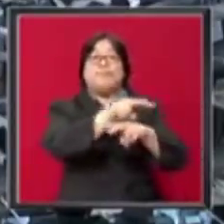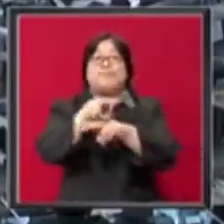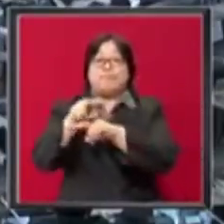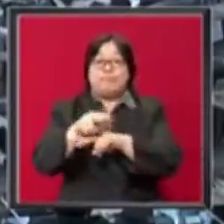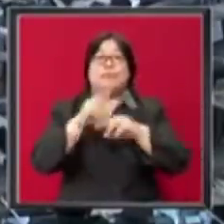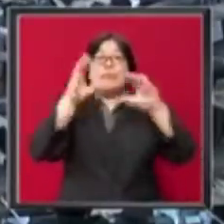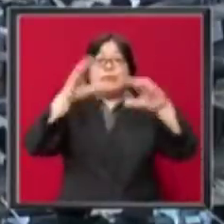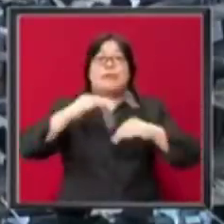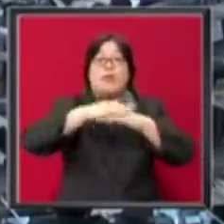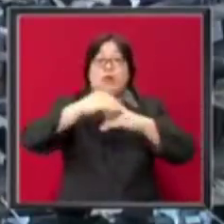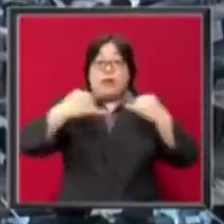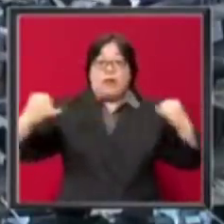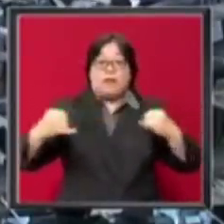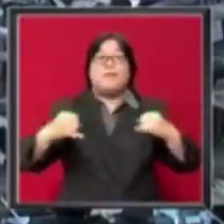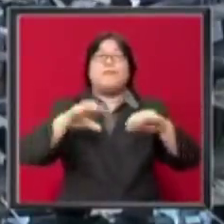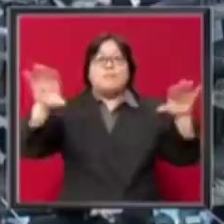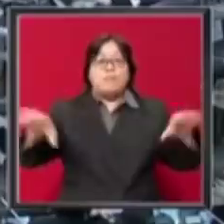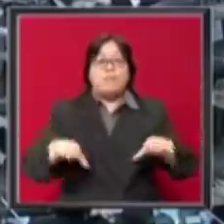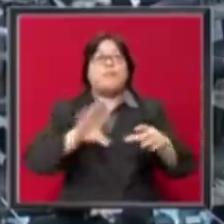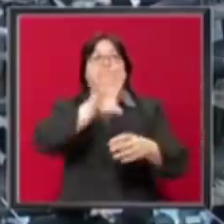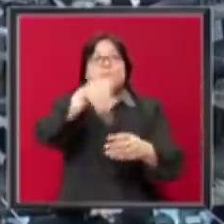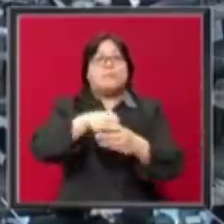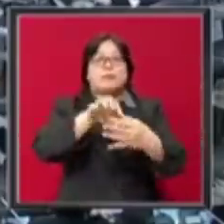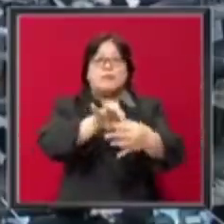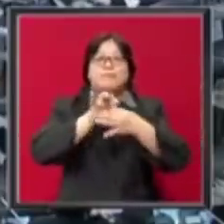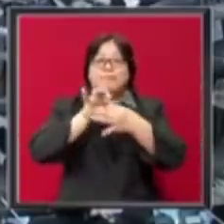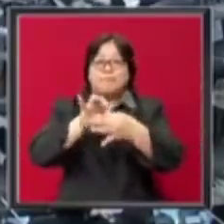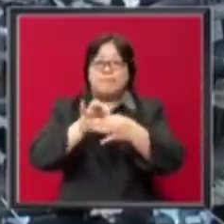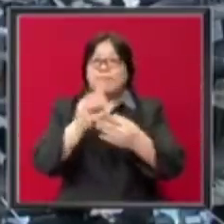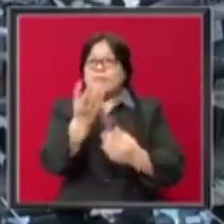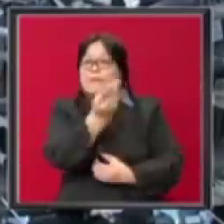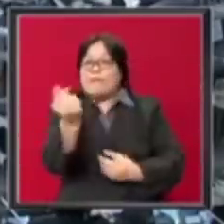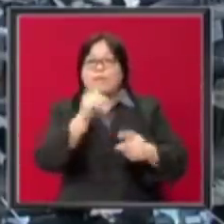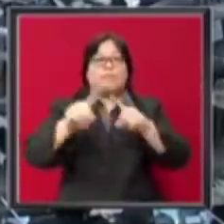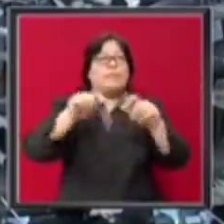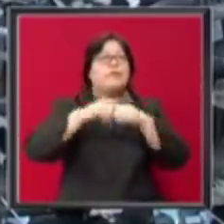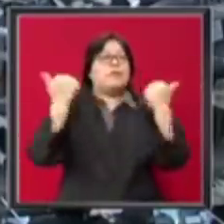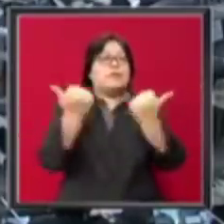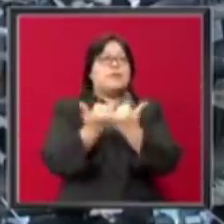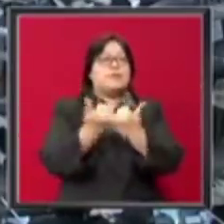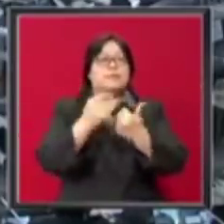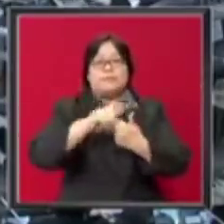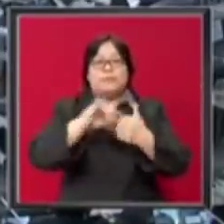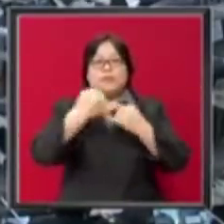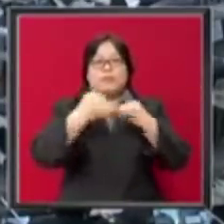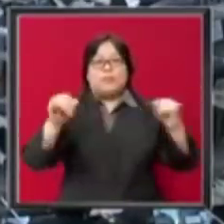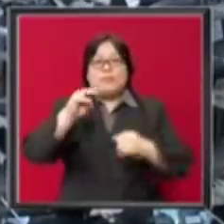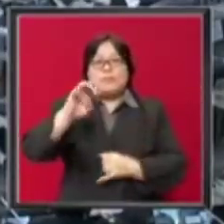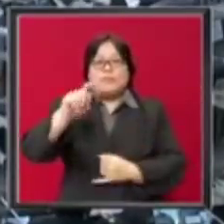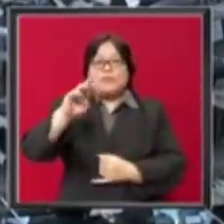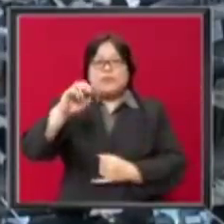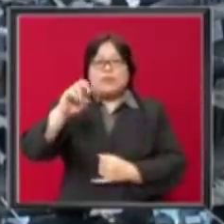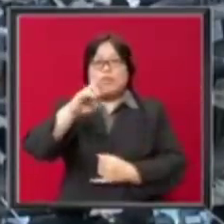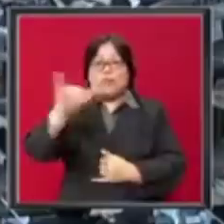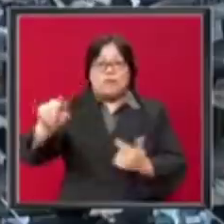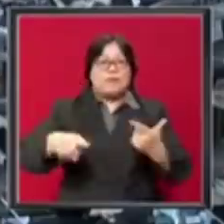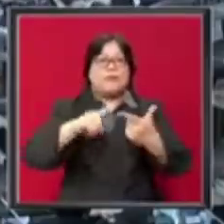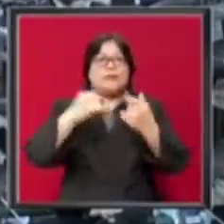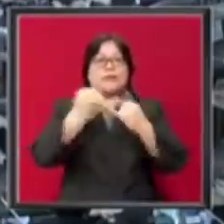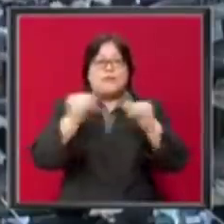Kenapa compound? Sah berlaku kesalahan. Serah polis siasat. Polis siasat bagi pada